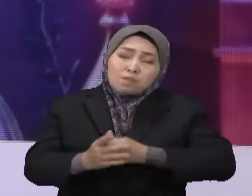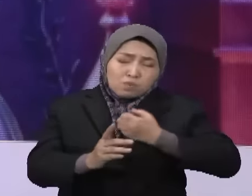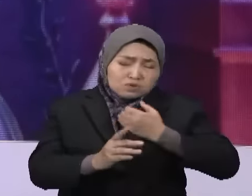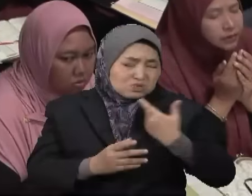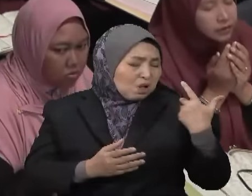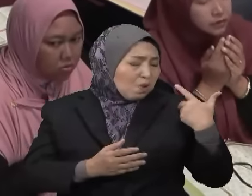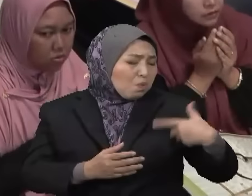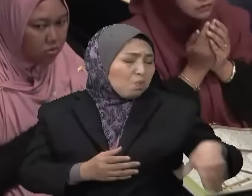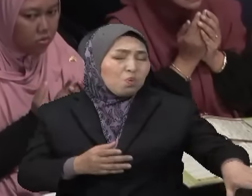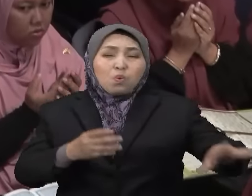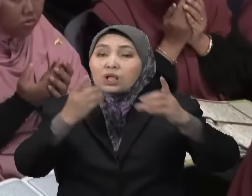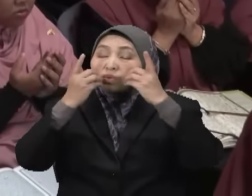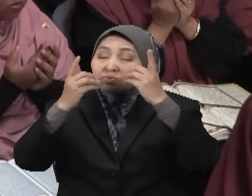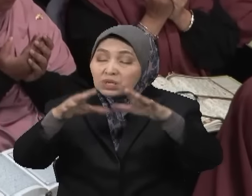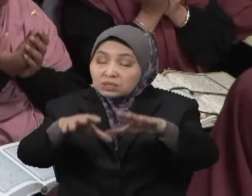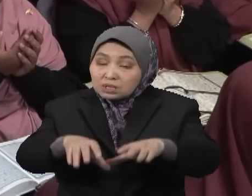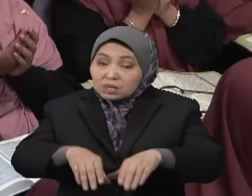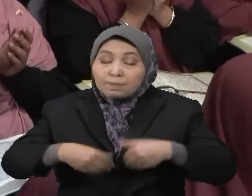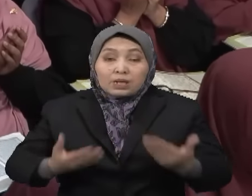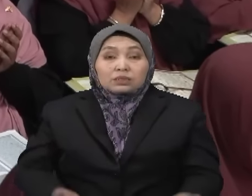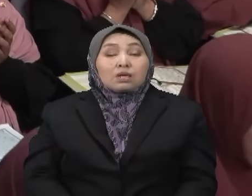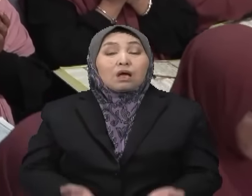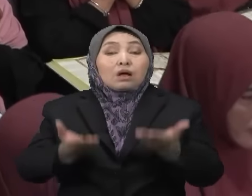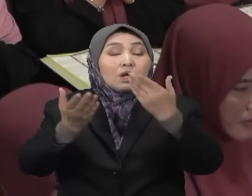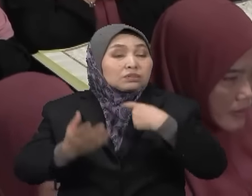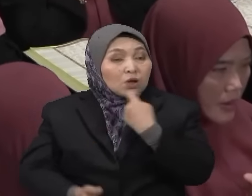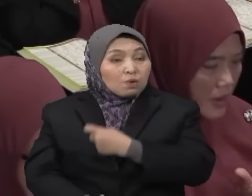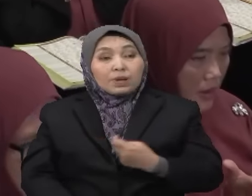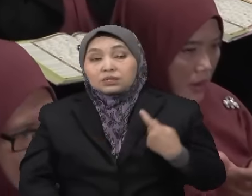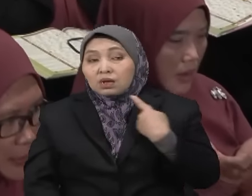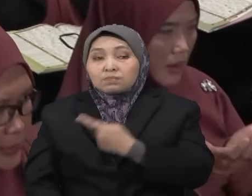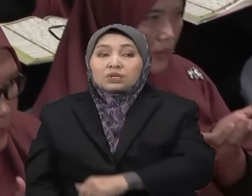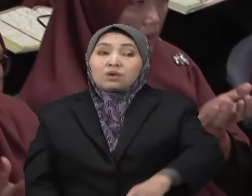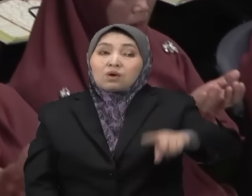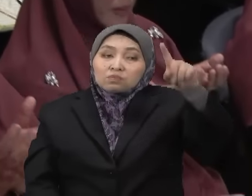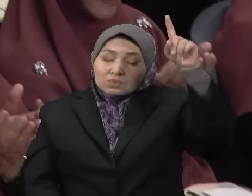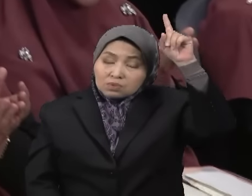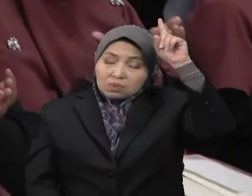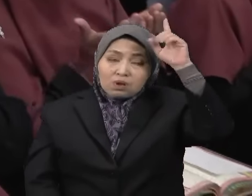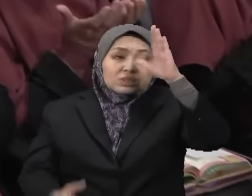Allah, agar diterima, diangkat taubat kami, ya Allah,